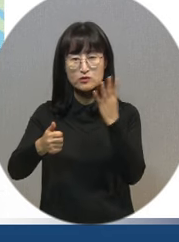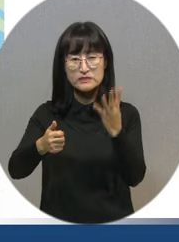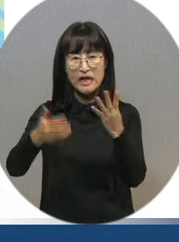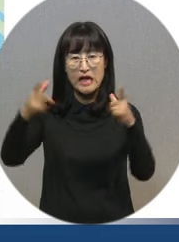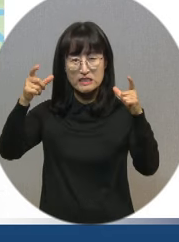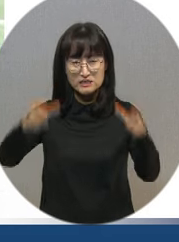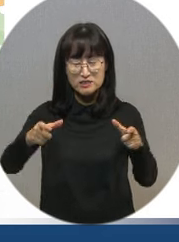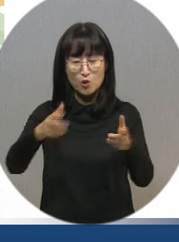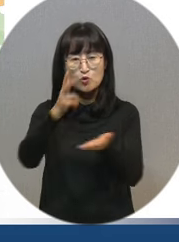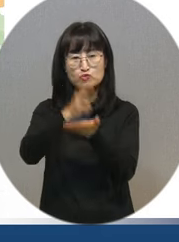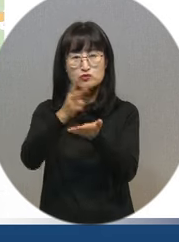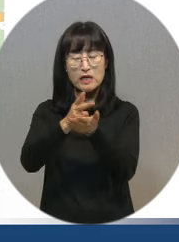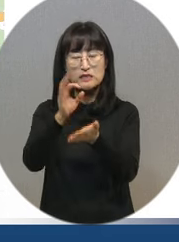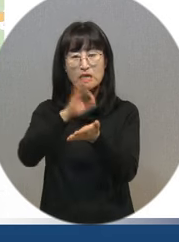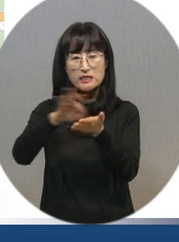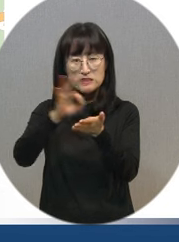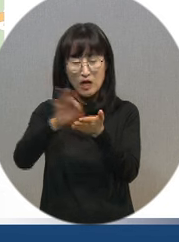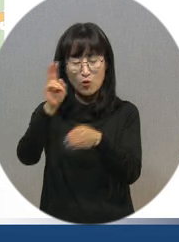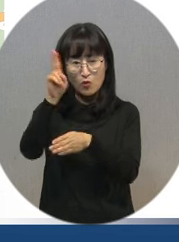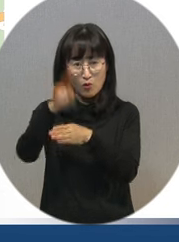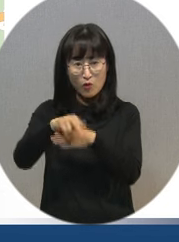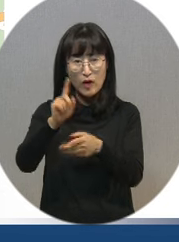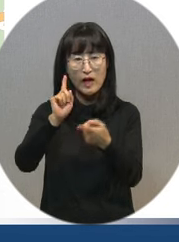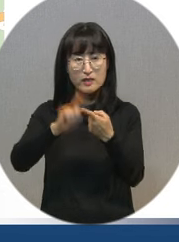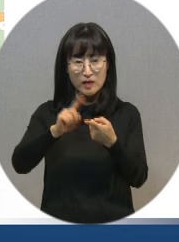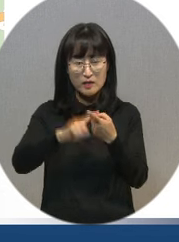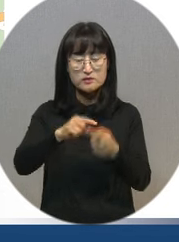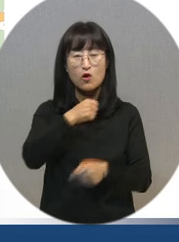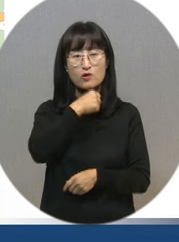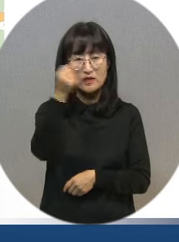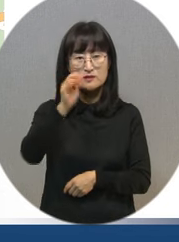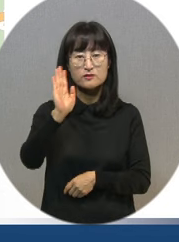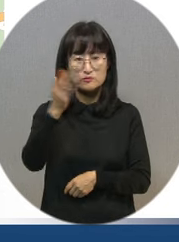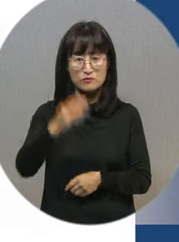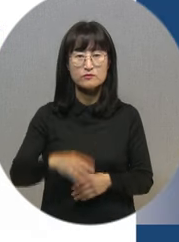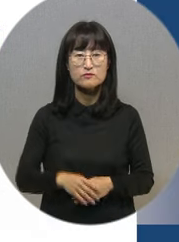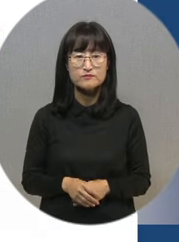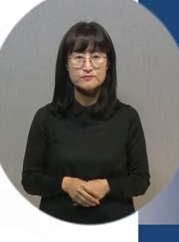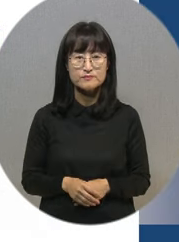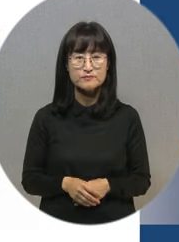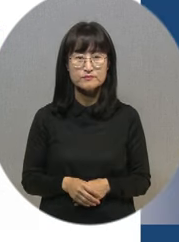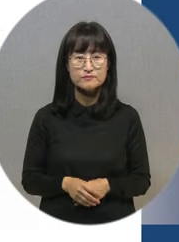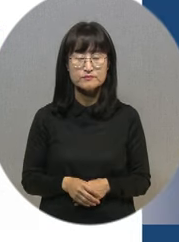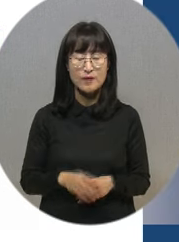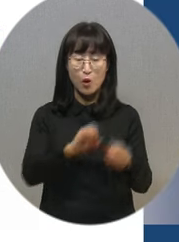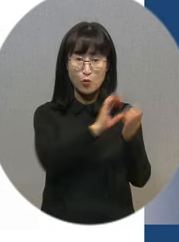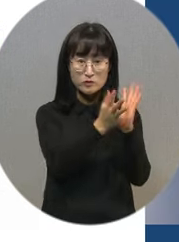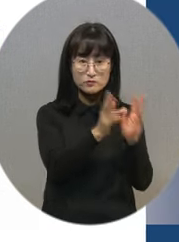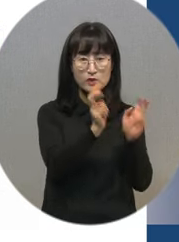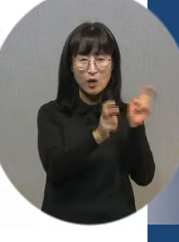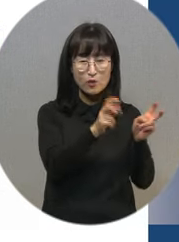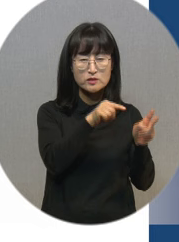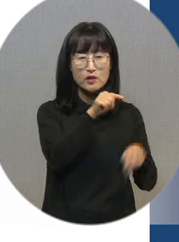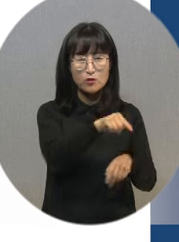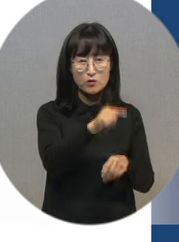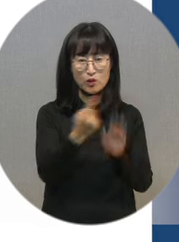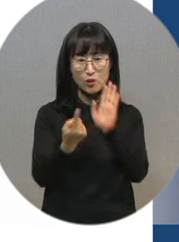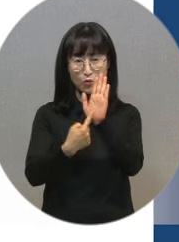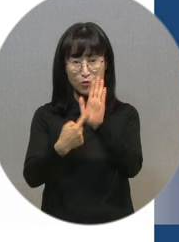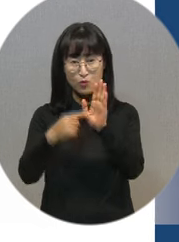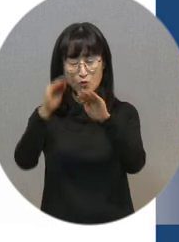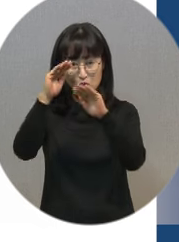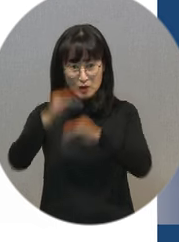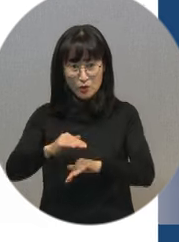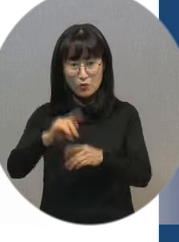사용 허가에 대한 공개 입차를 거쳐 낙찰자로 선정됐습니다 꽃치 피에는 공고에 명시된 공유